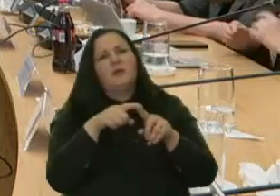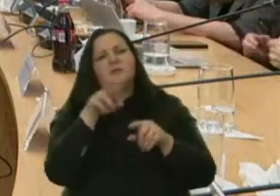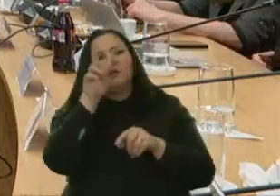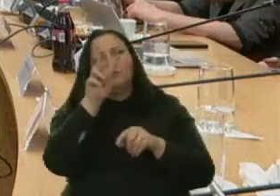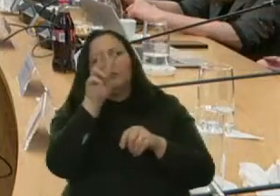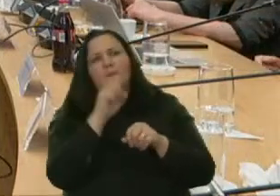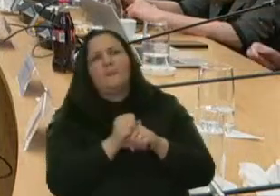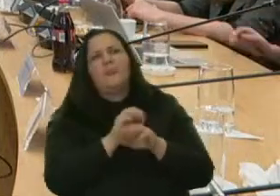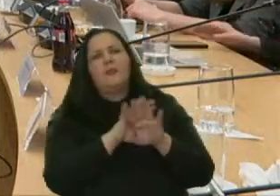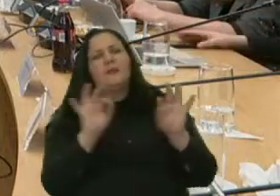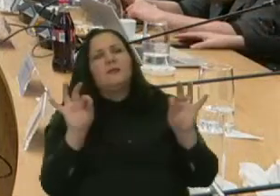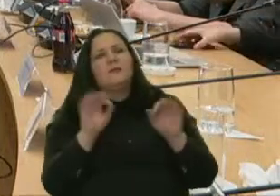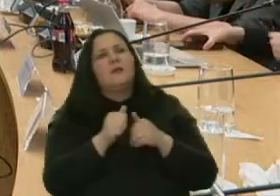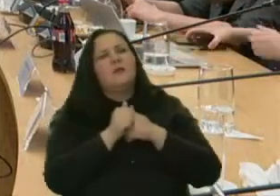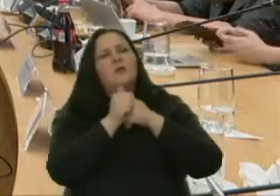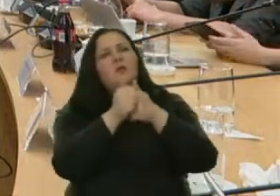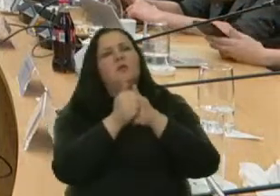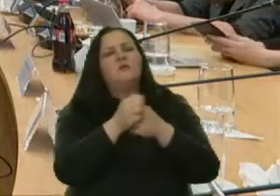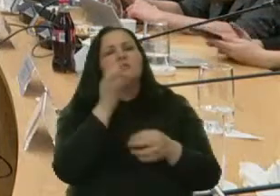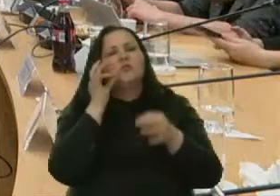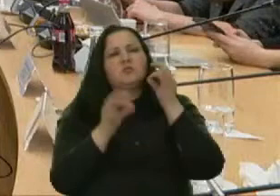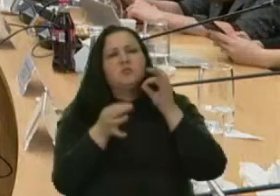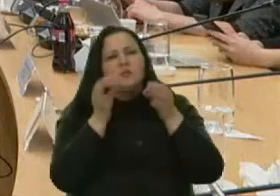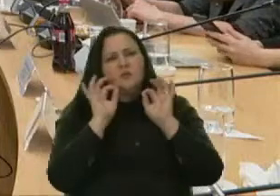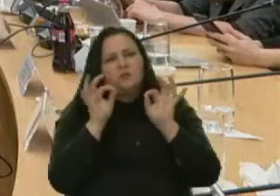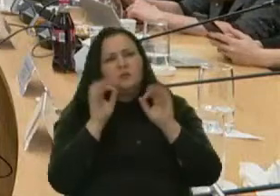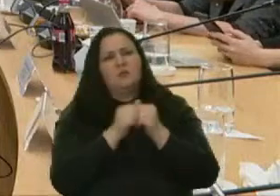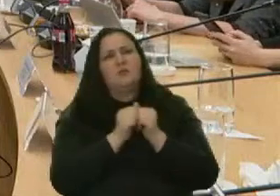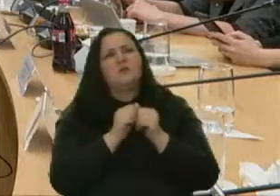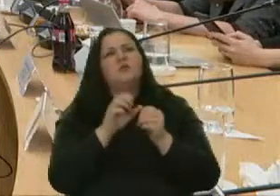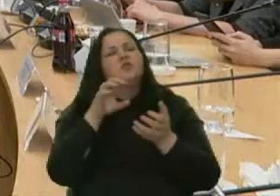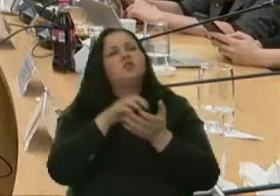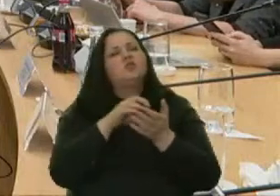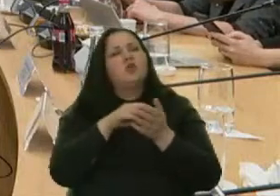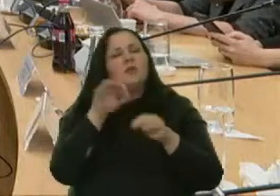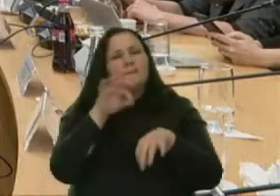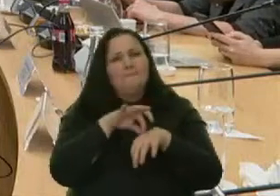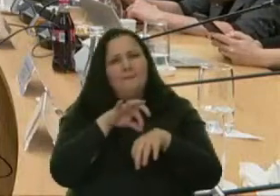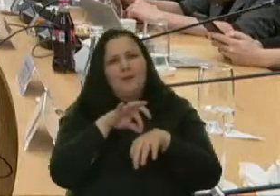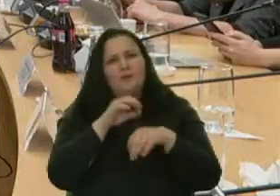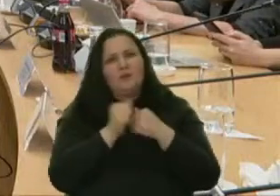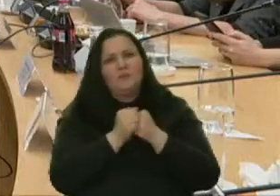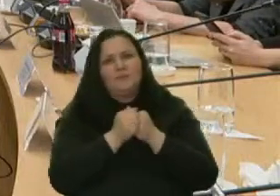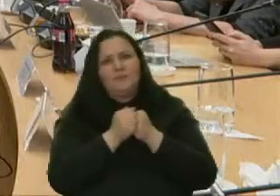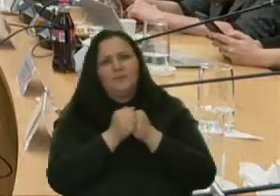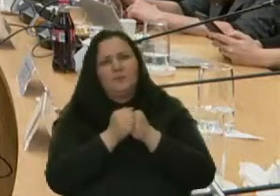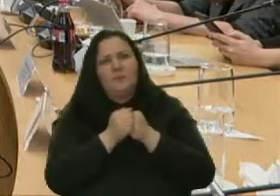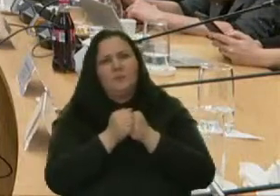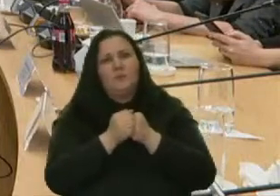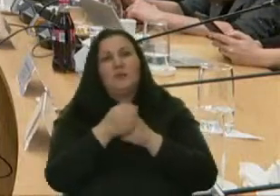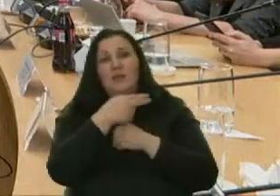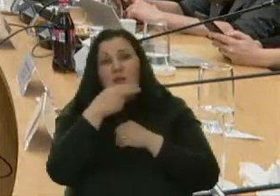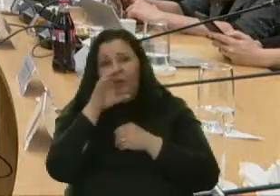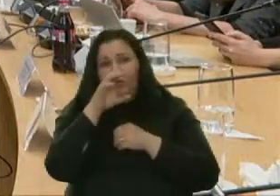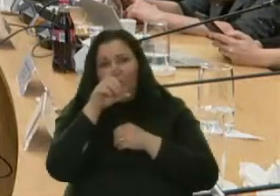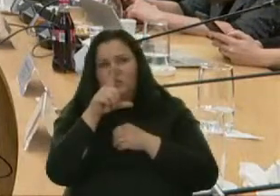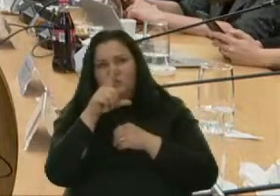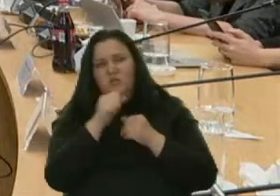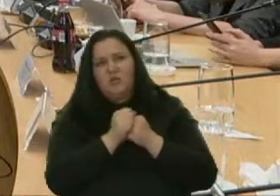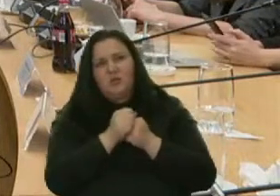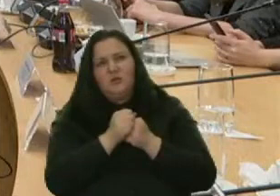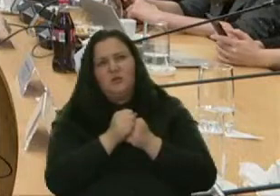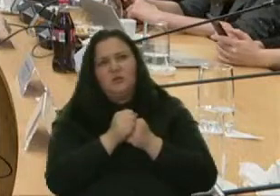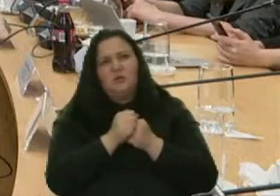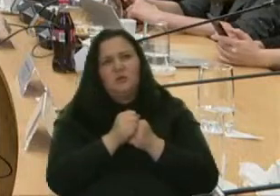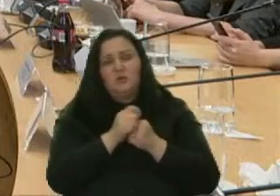exact conform studiilor de specialitate respectiv în zona medicală asta întrebarea mea suplimentară hl ul nostru devine caduc în momentul ăsta